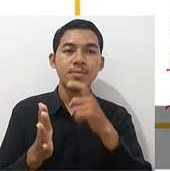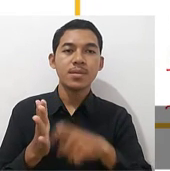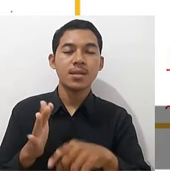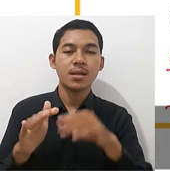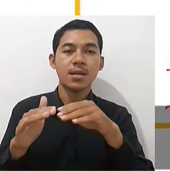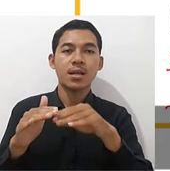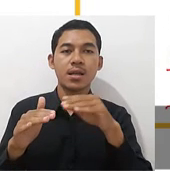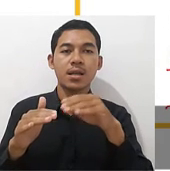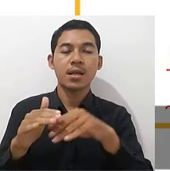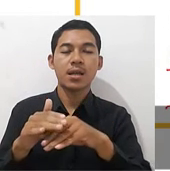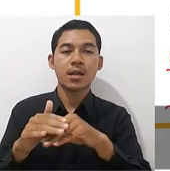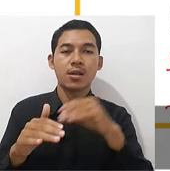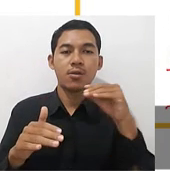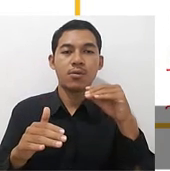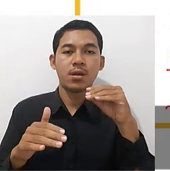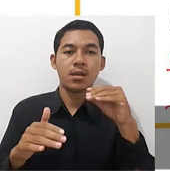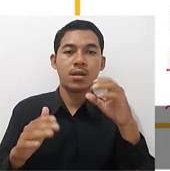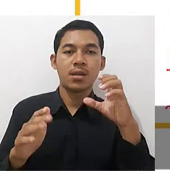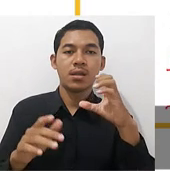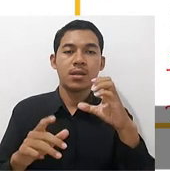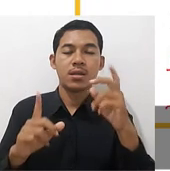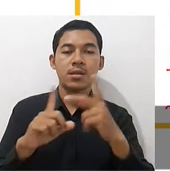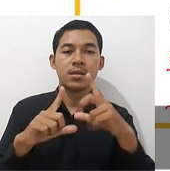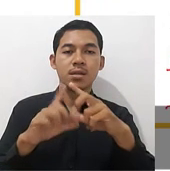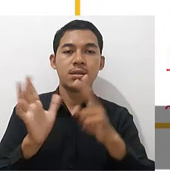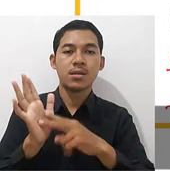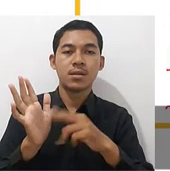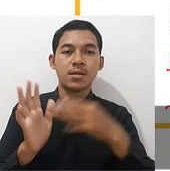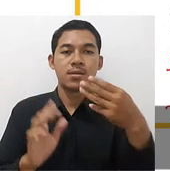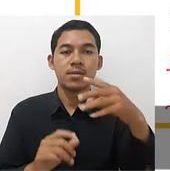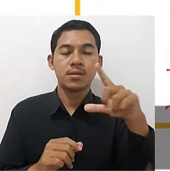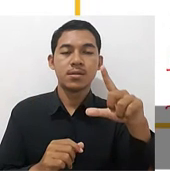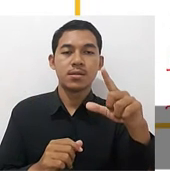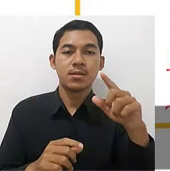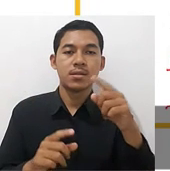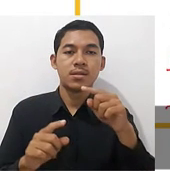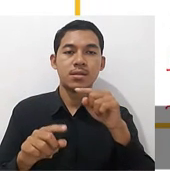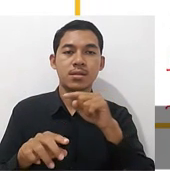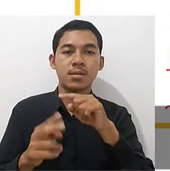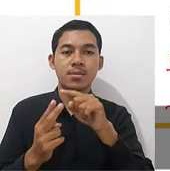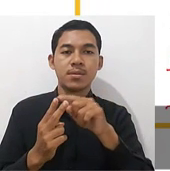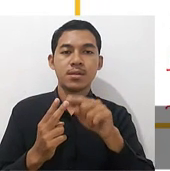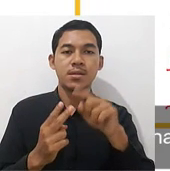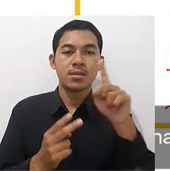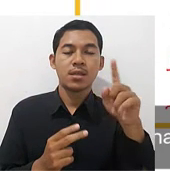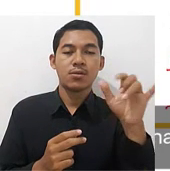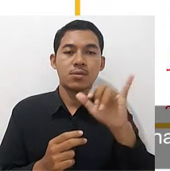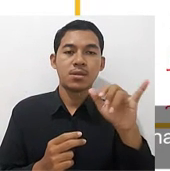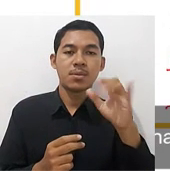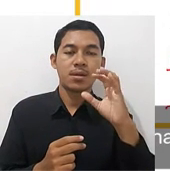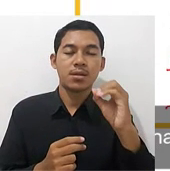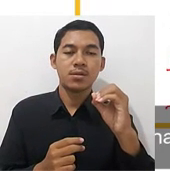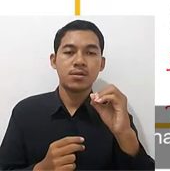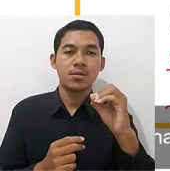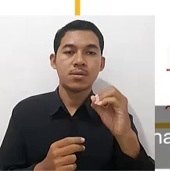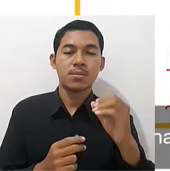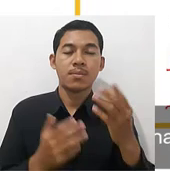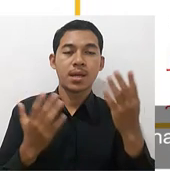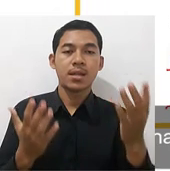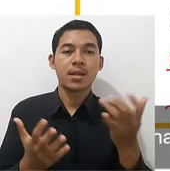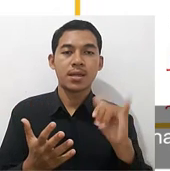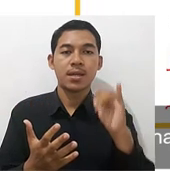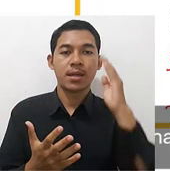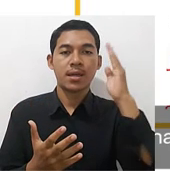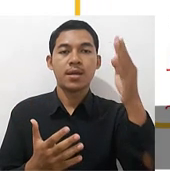nilai keluarannya gitu tuh. Istilahnya channel mana yang bakal dipakai gitu. Ini kan ada selektor 1, selektor 0 gitu ya. Nah, istilahnya bakal mana nih yang